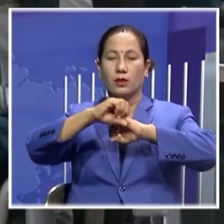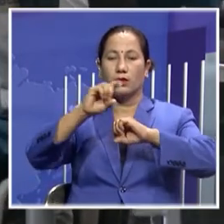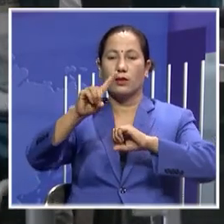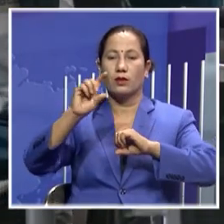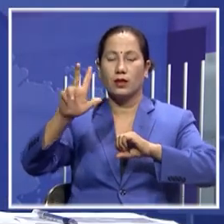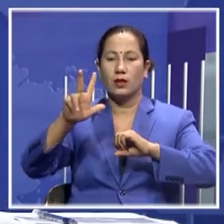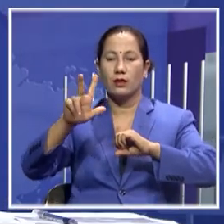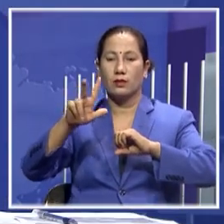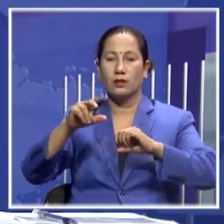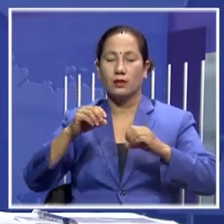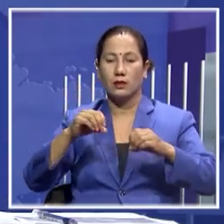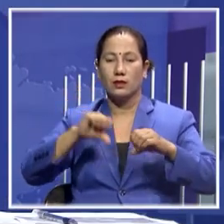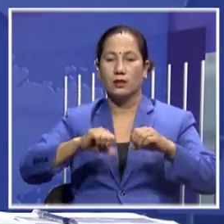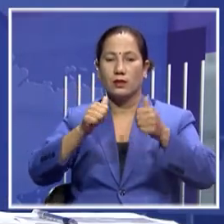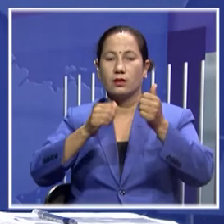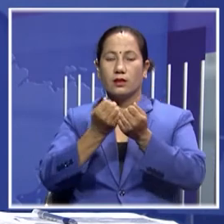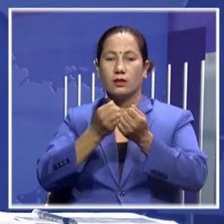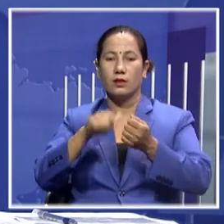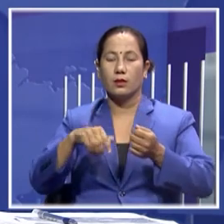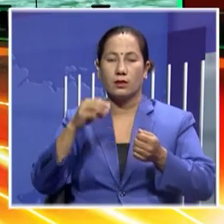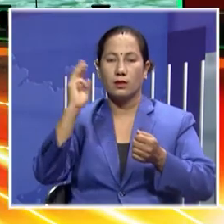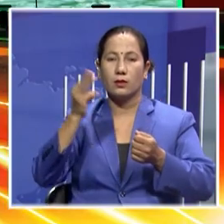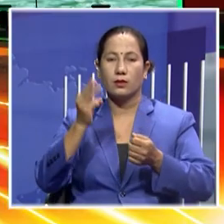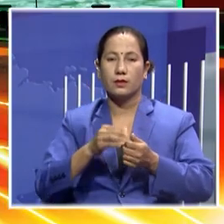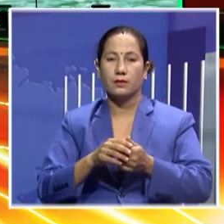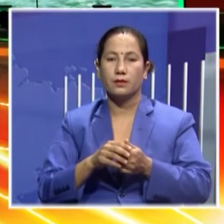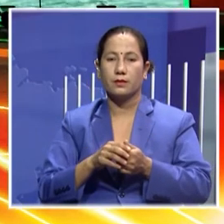गर्नुहुनेछ। अब मौसम।